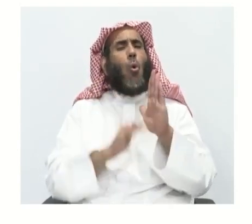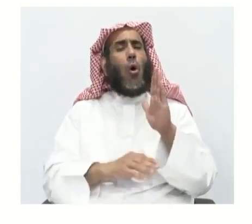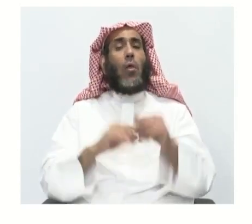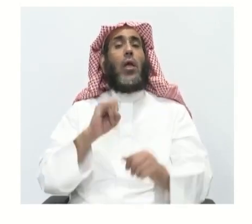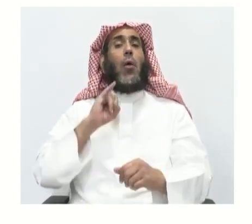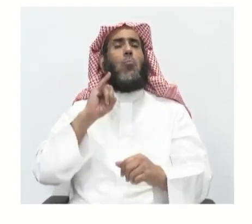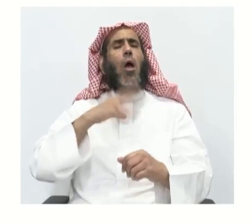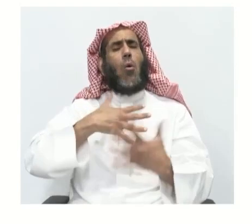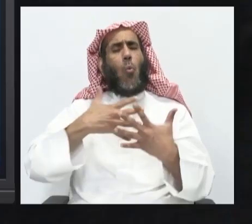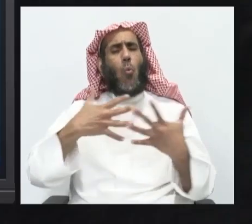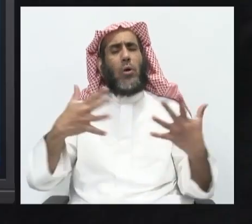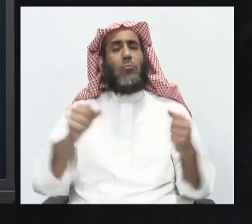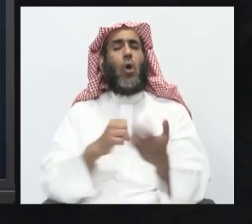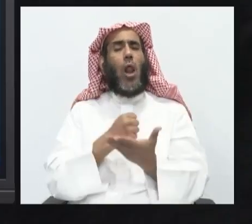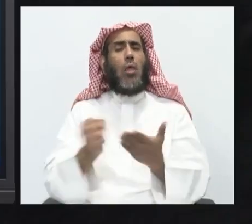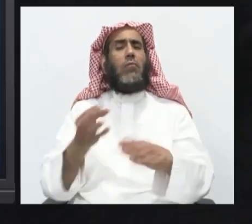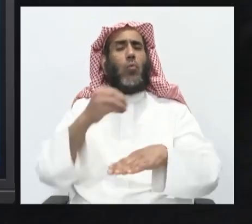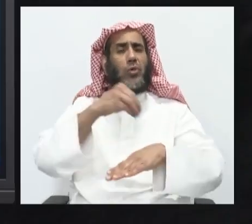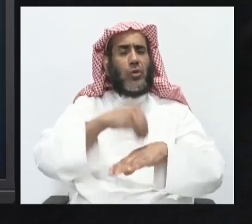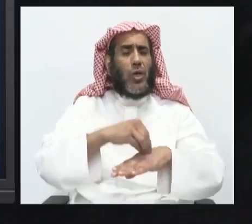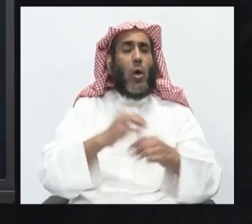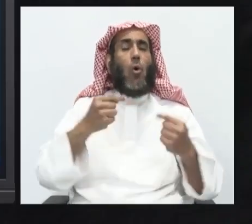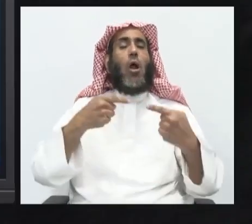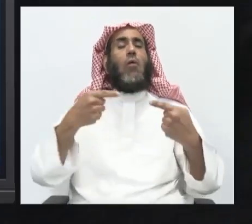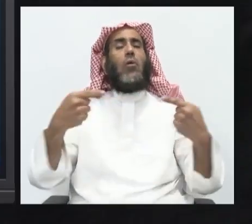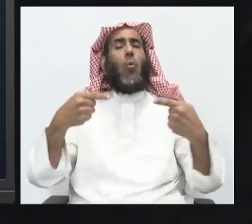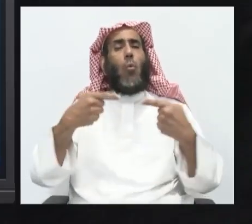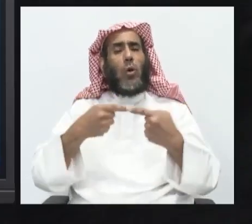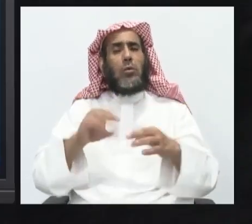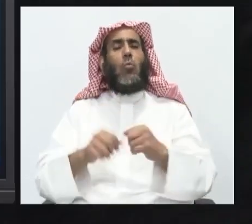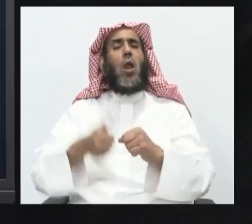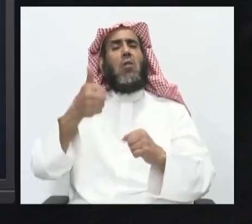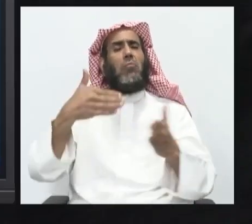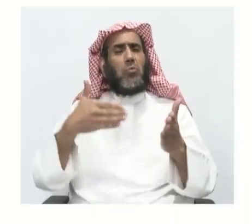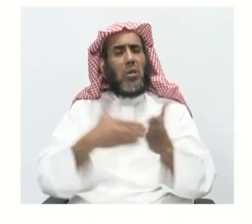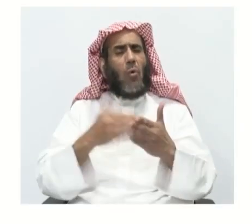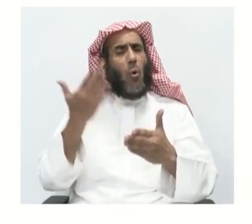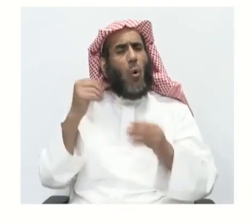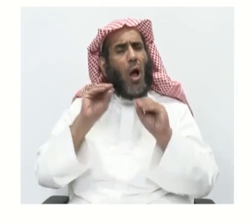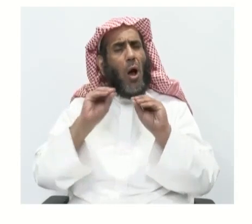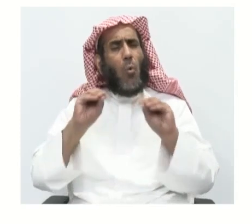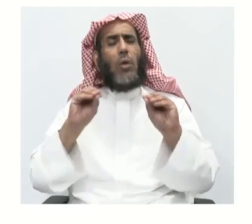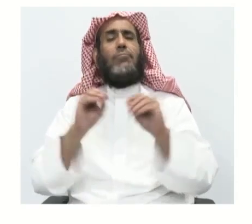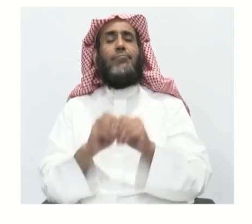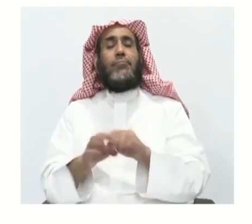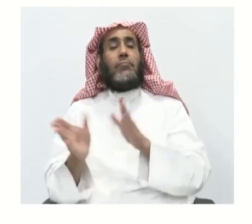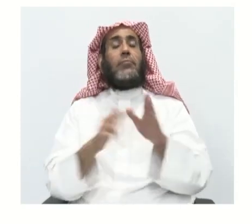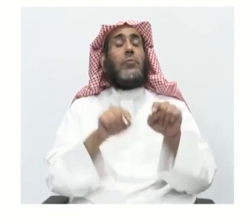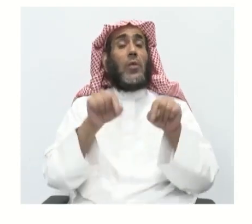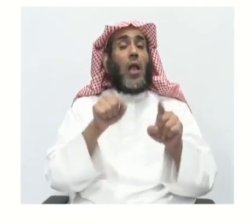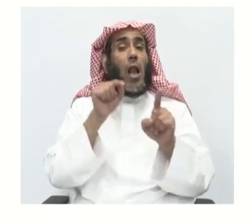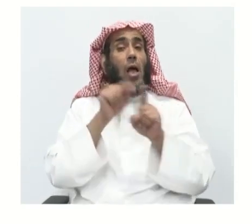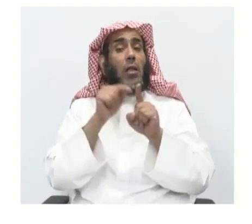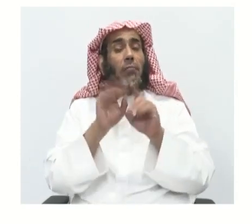من القضايا الاملائيه التي هي الحدث والزياده والفصل والوصل والالف المتطرفه وهذه هي الاهداف